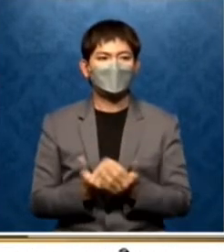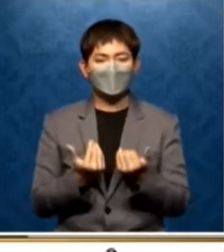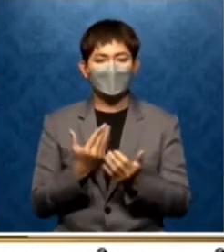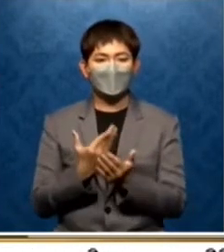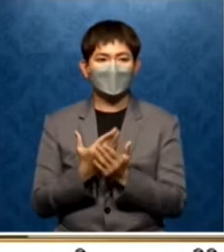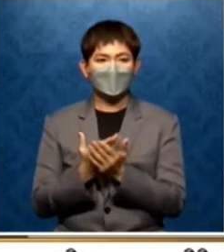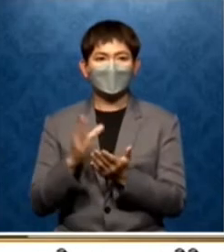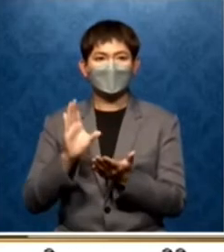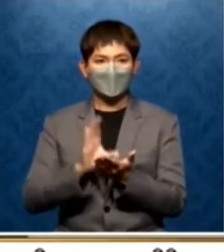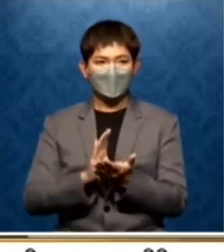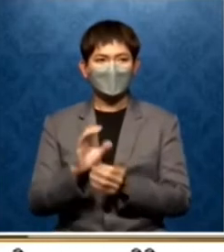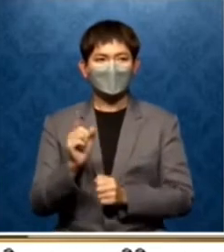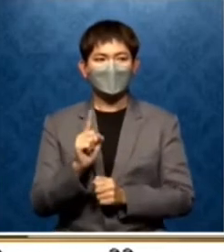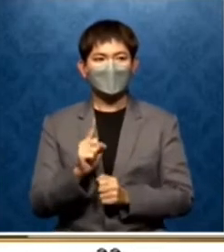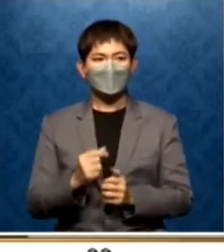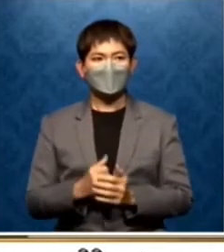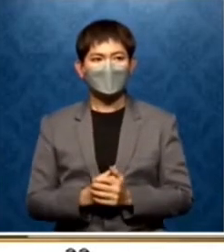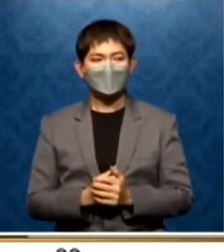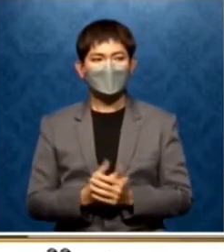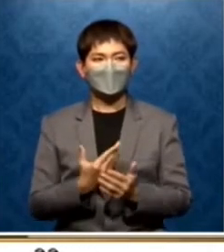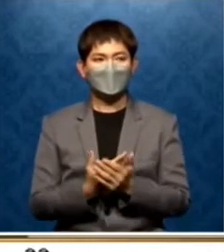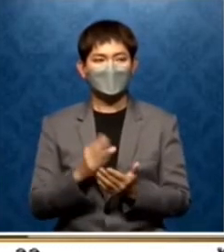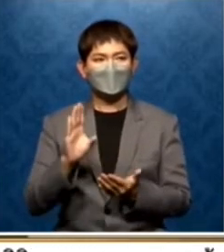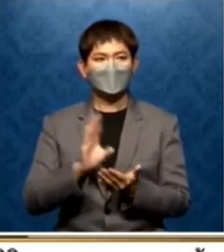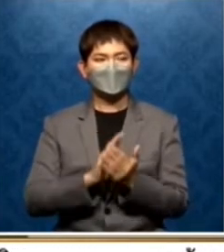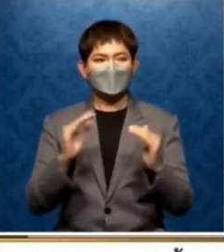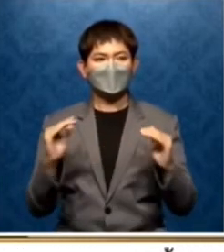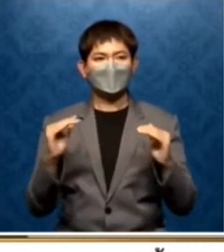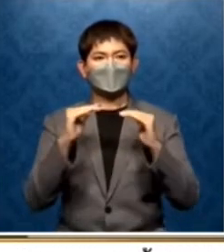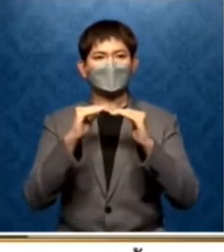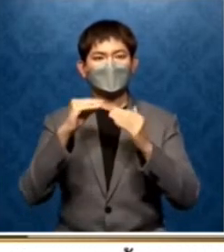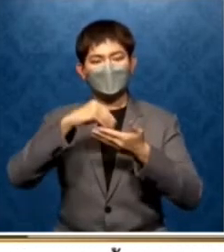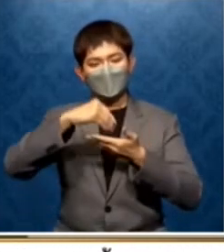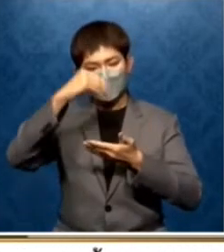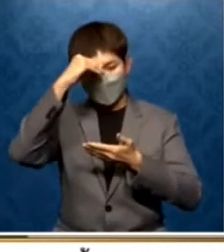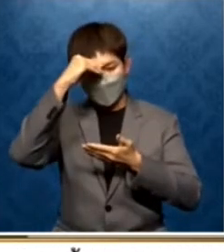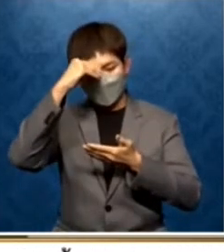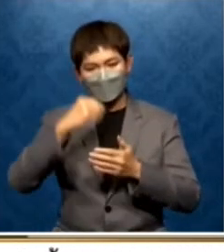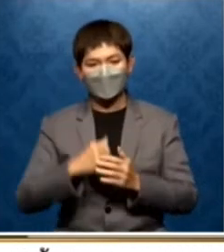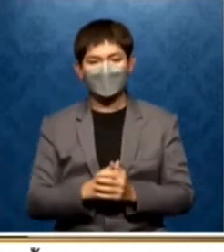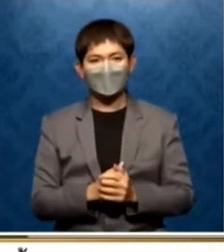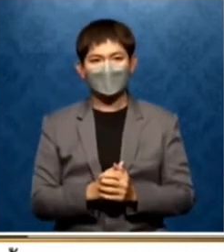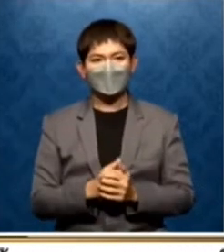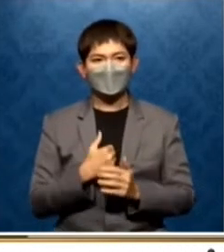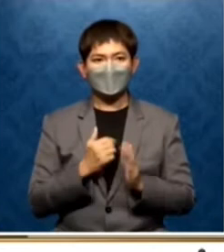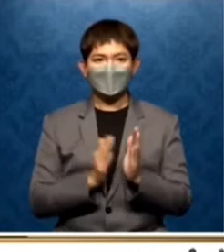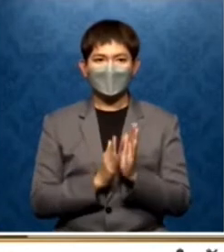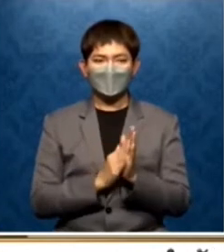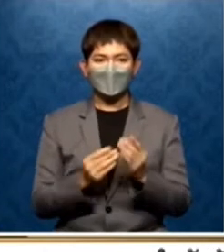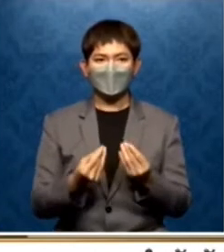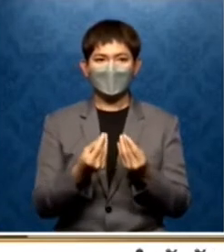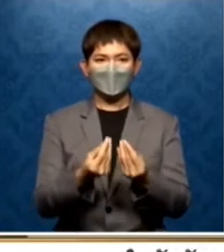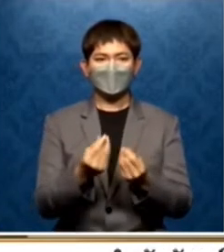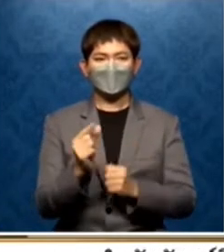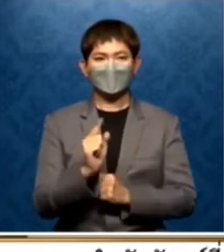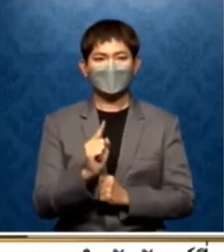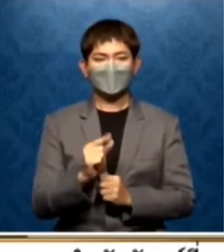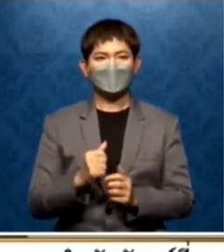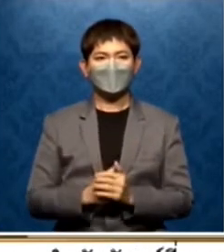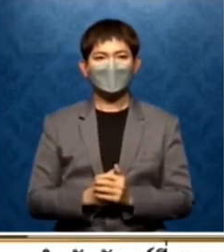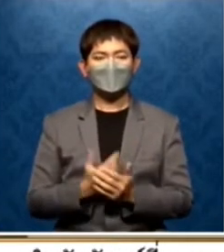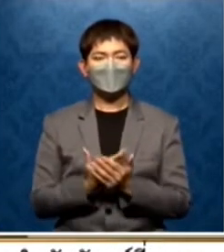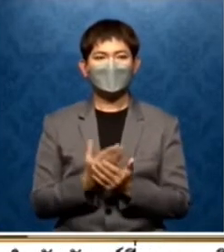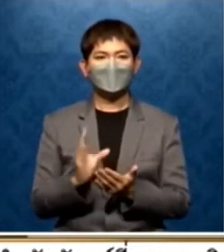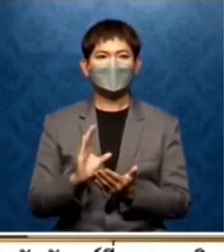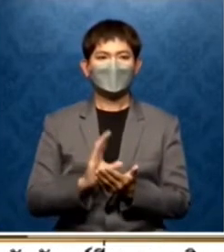นนี้ครับกองทุนเพื่อความเสมอภาคทางการศึกษาผมชื่นชมครับท่านได้งบประ